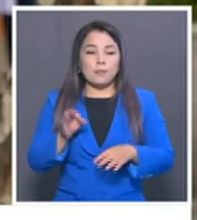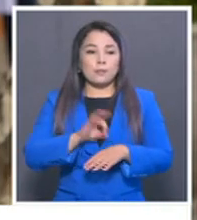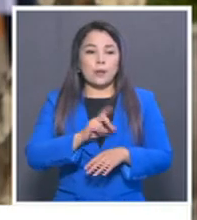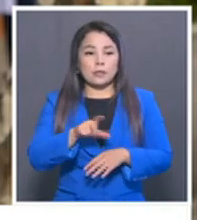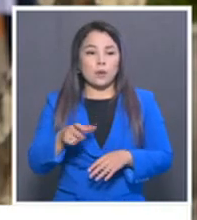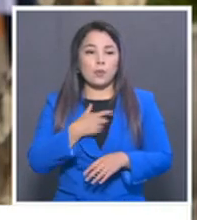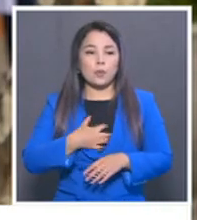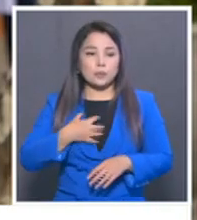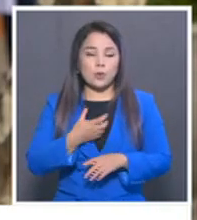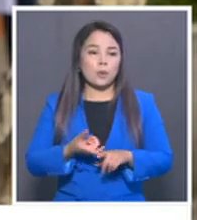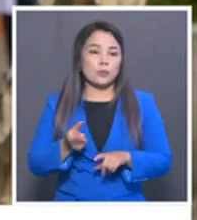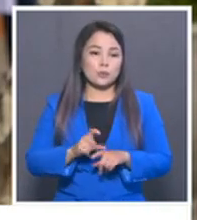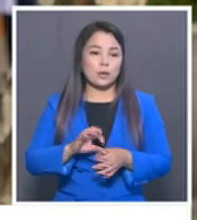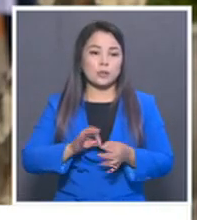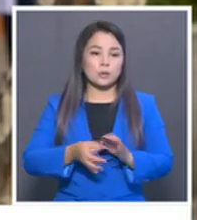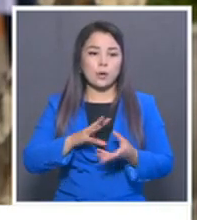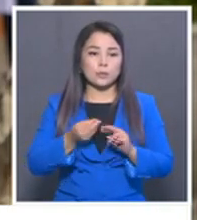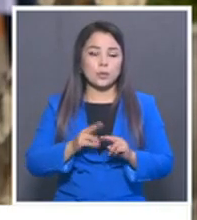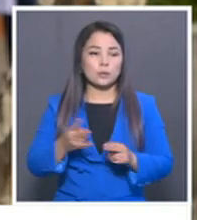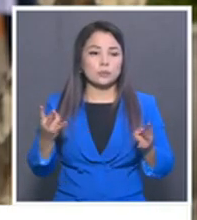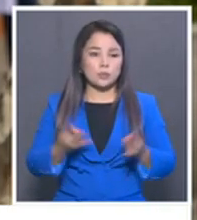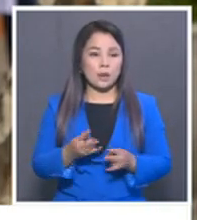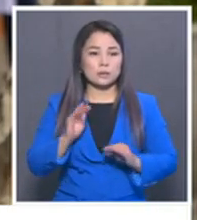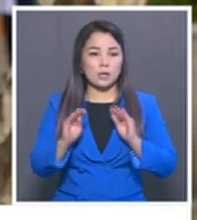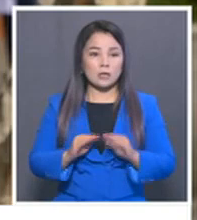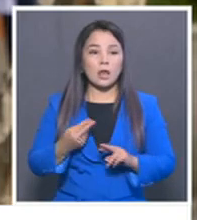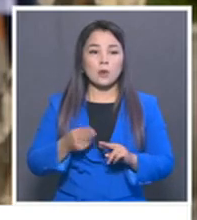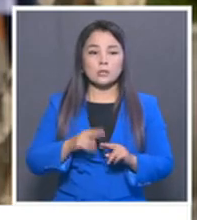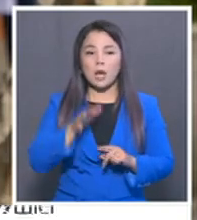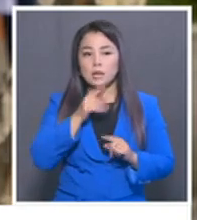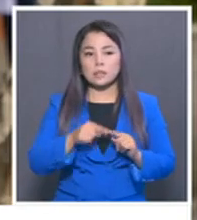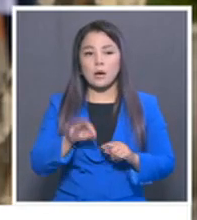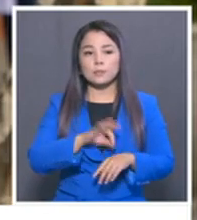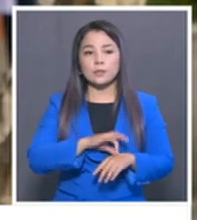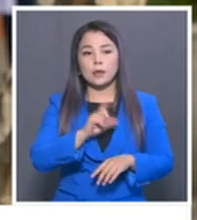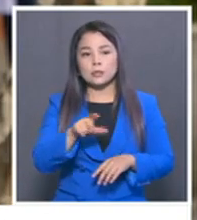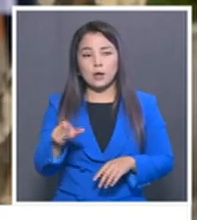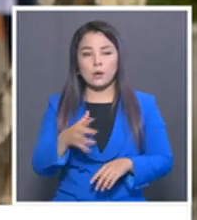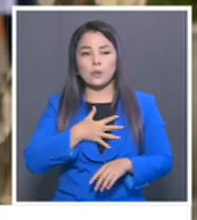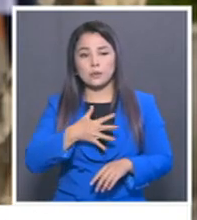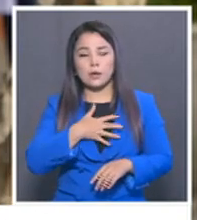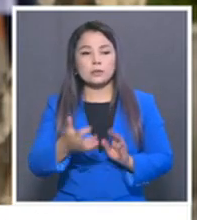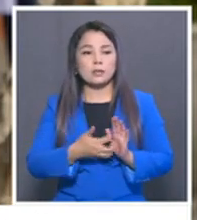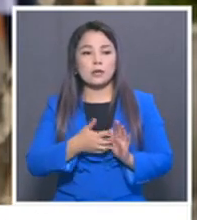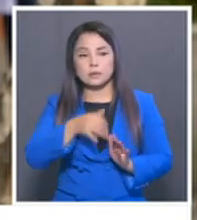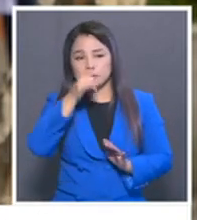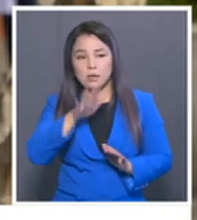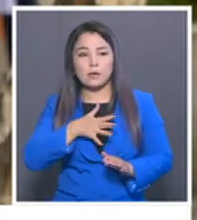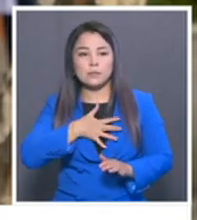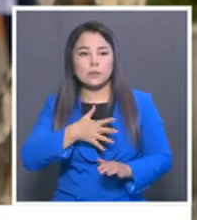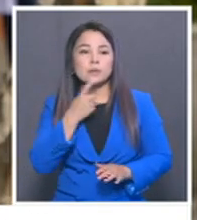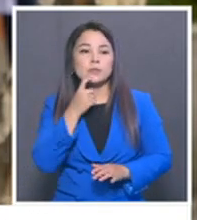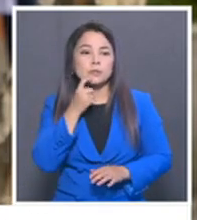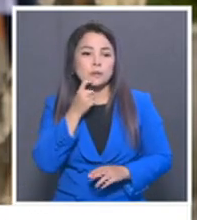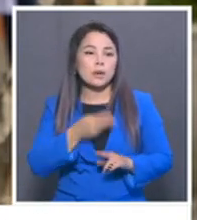өте керекті құралдарын бірі, себебі барлықтарыңыз білетінде бұл кезде науқастарда оттек жеткіліксіздігі болады, яғни өкпенің